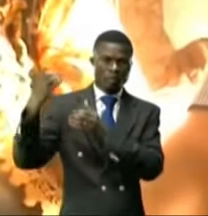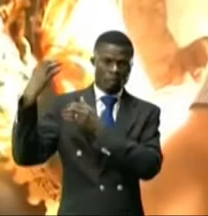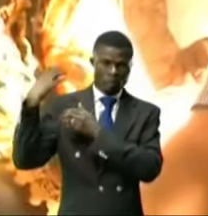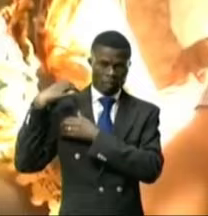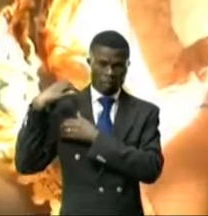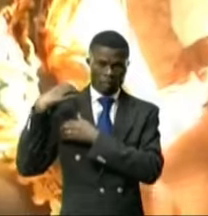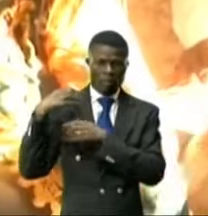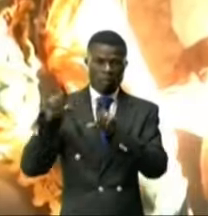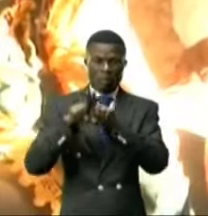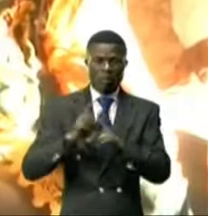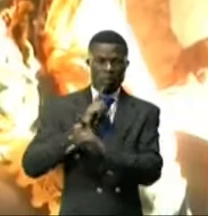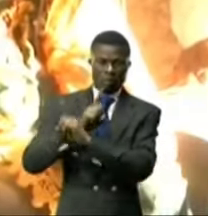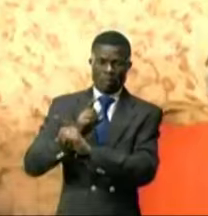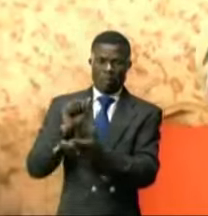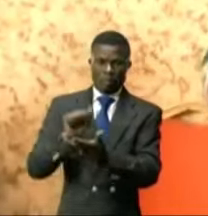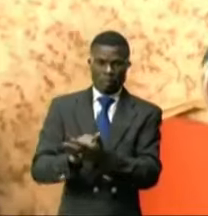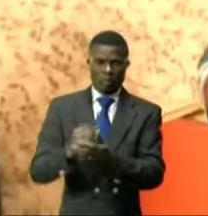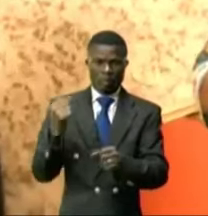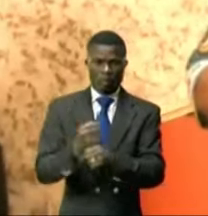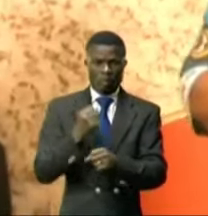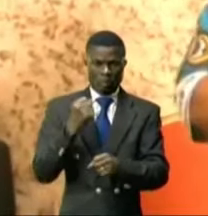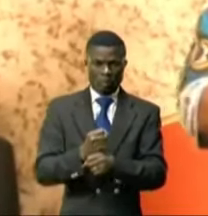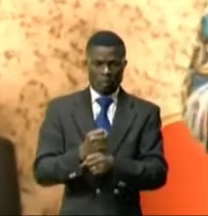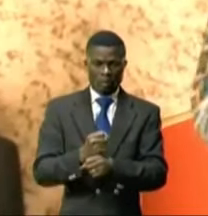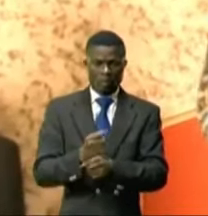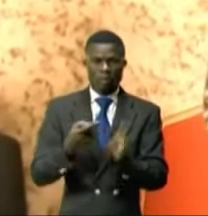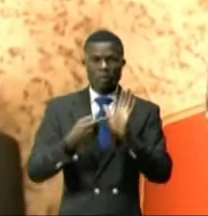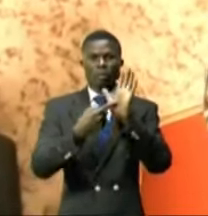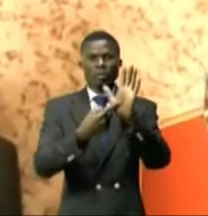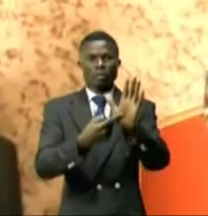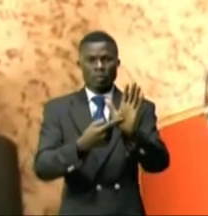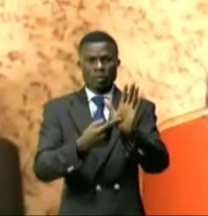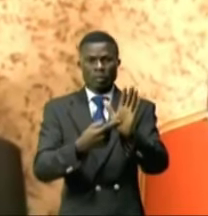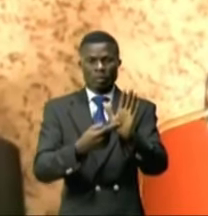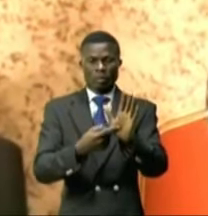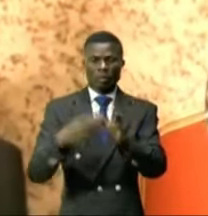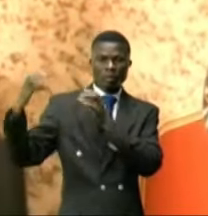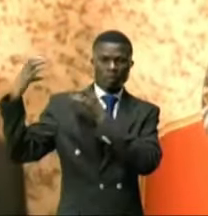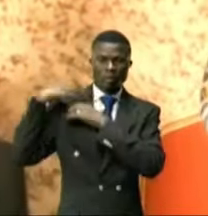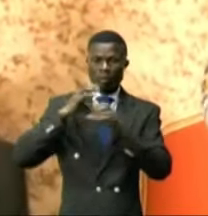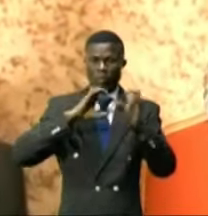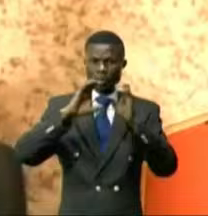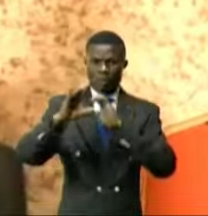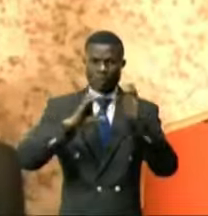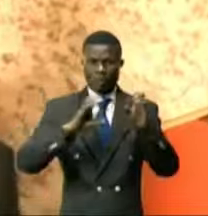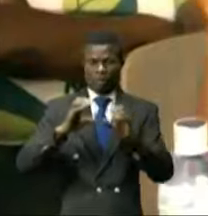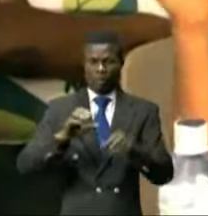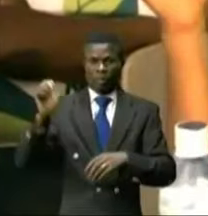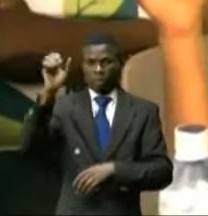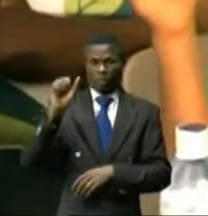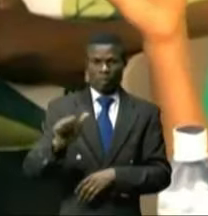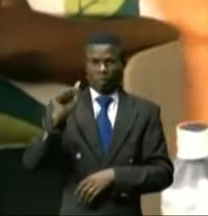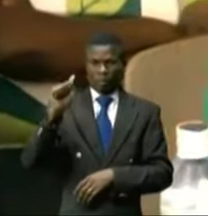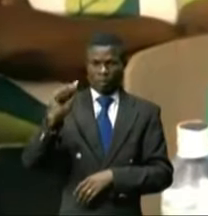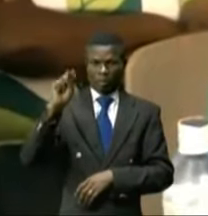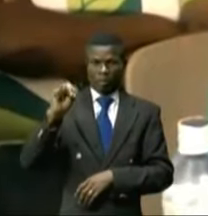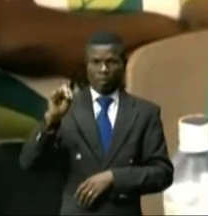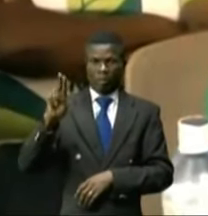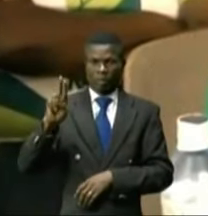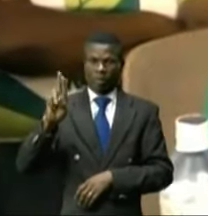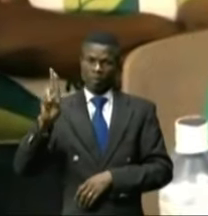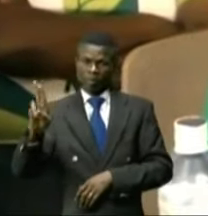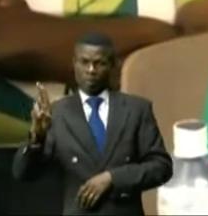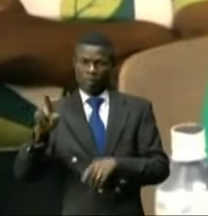la prévention et tant d'autres. Le travail a été présenté par la chargée de communication Sarou, Madame Jennifer